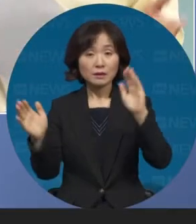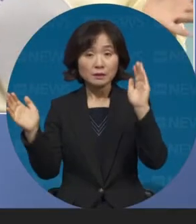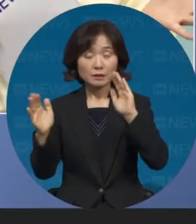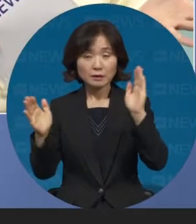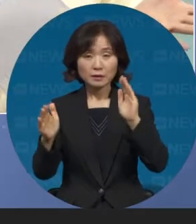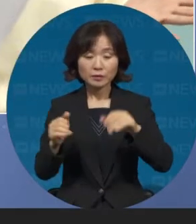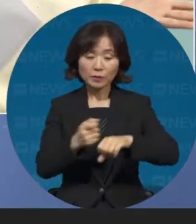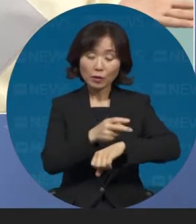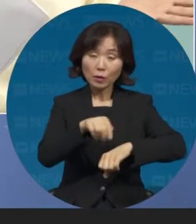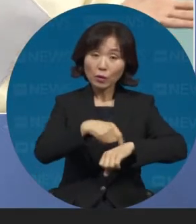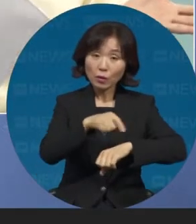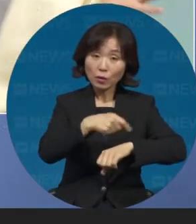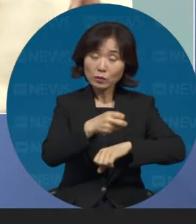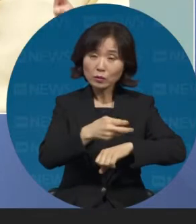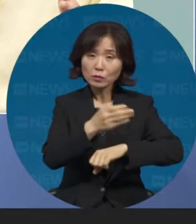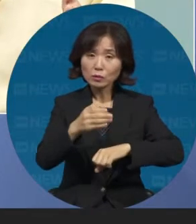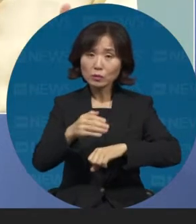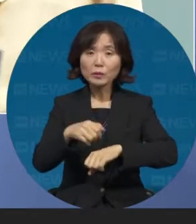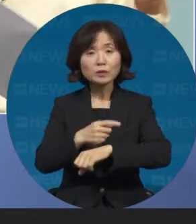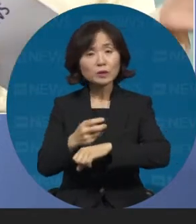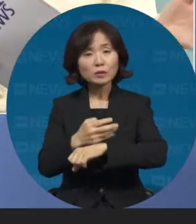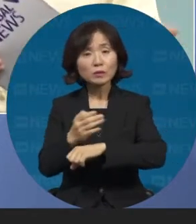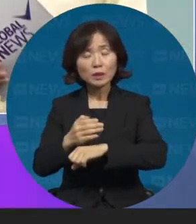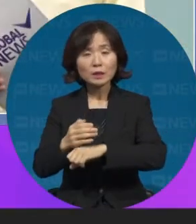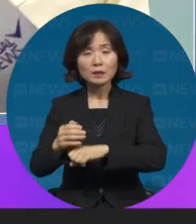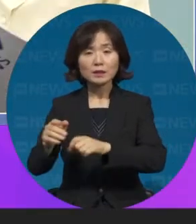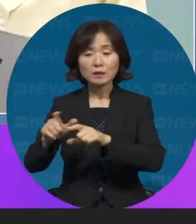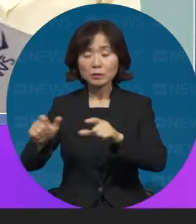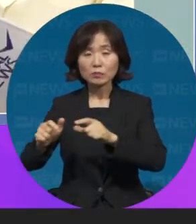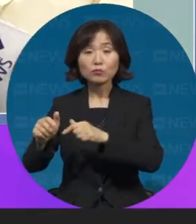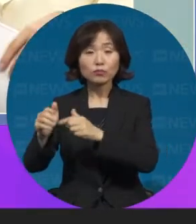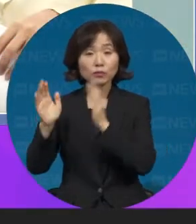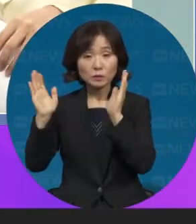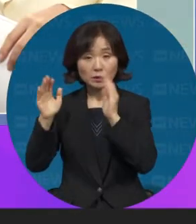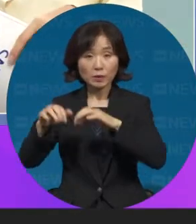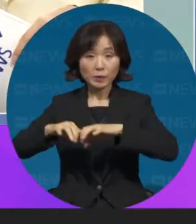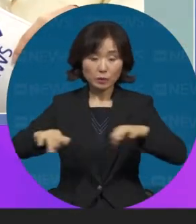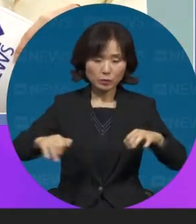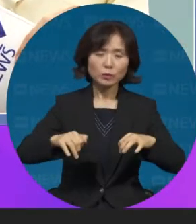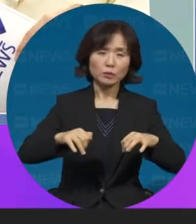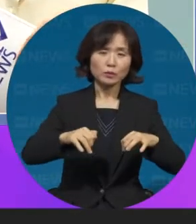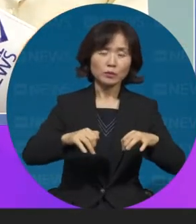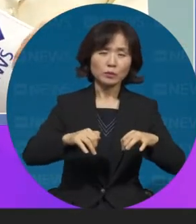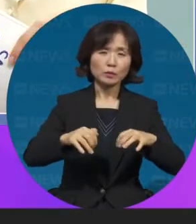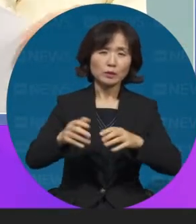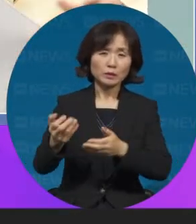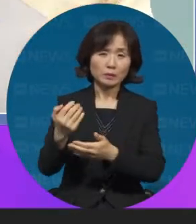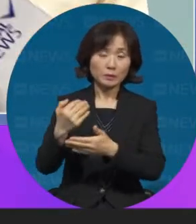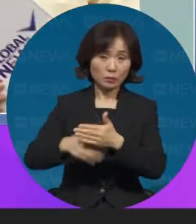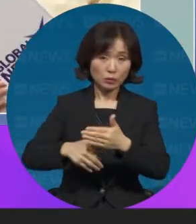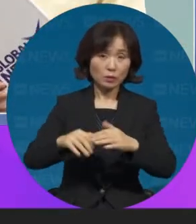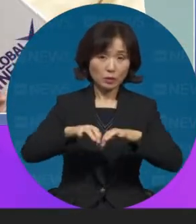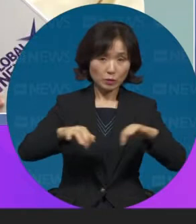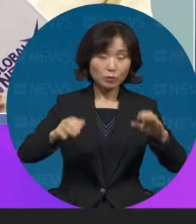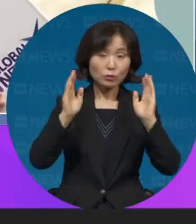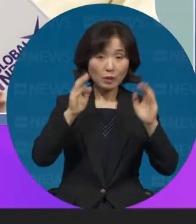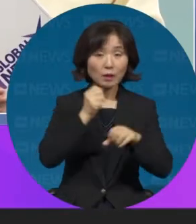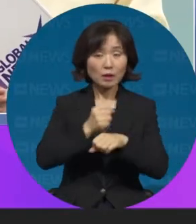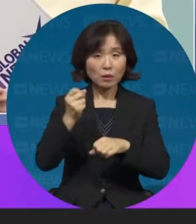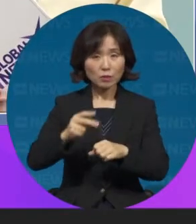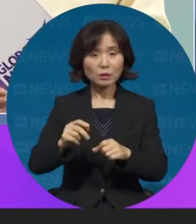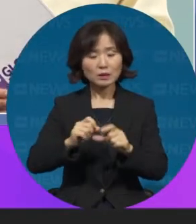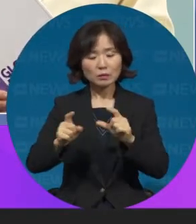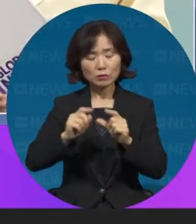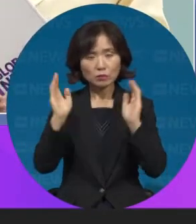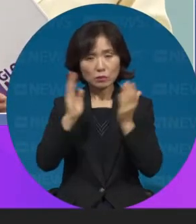학생들을 몇 시간 동안 정규 수업에서 제외시켜 이 별도의 수업을 하거나 또 일부 과목이나 학령 과정은 생략하기도 하는데요.